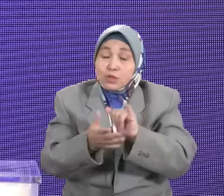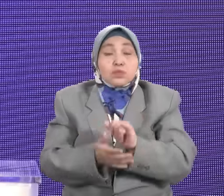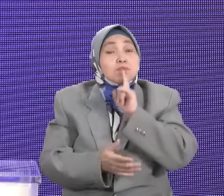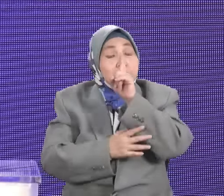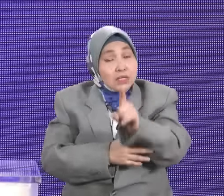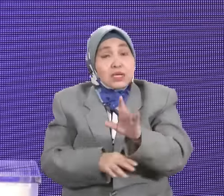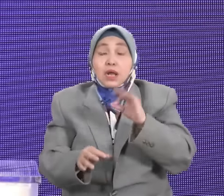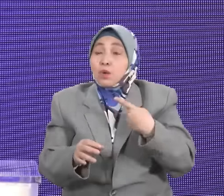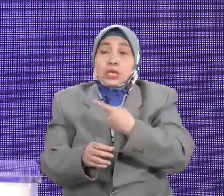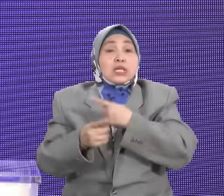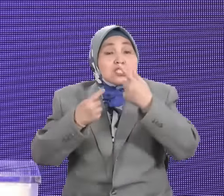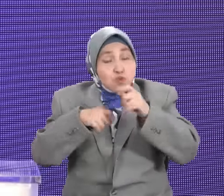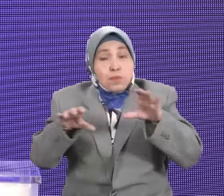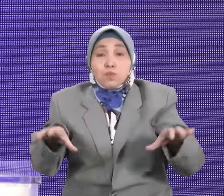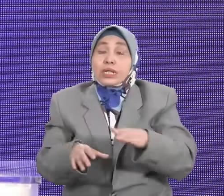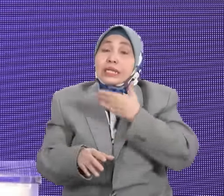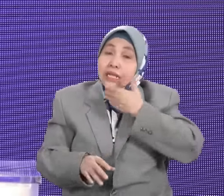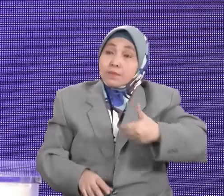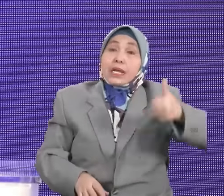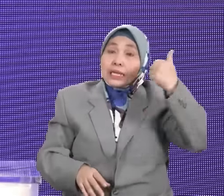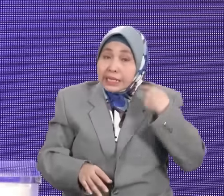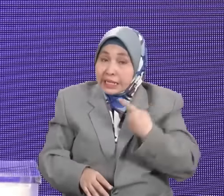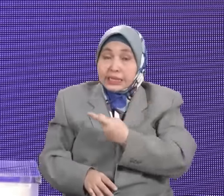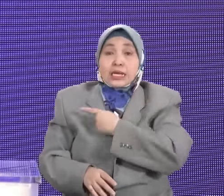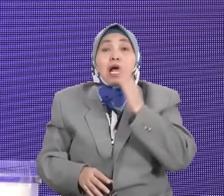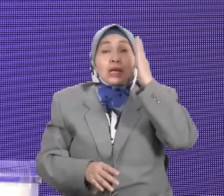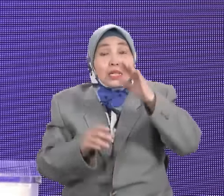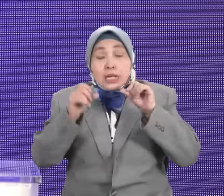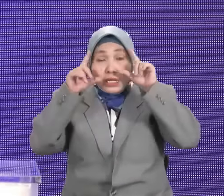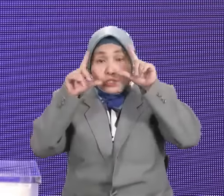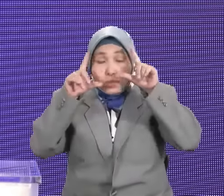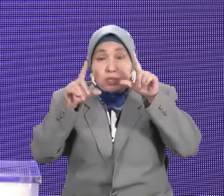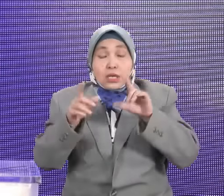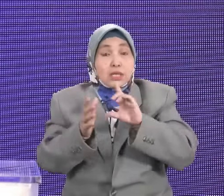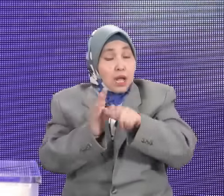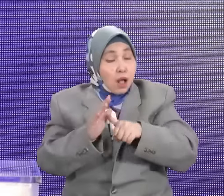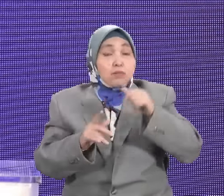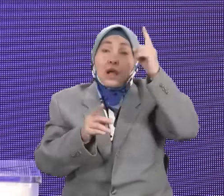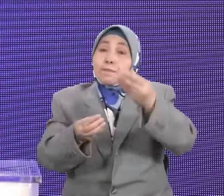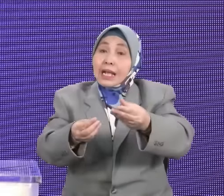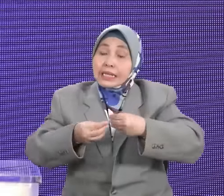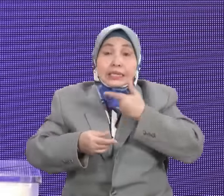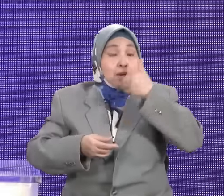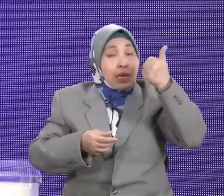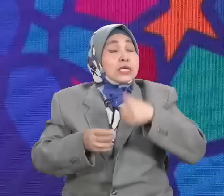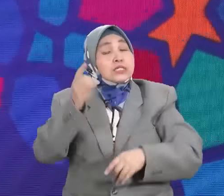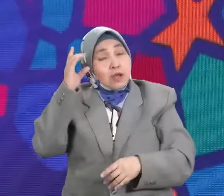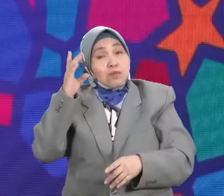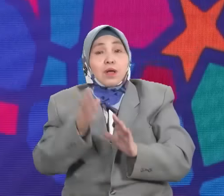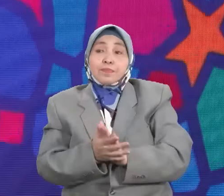kita coba buat yang terbaik kita akan terkejut dan bagi Allah bagi yang terbaik Betul Pak Masyaallah